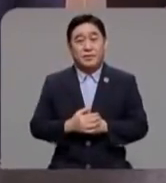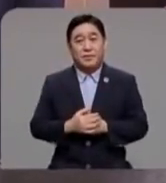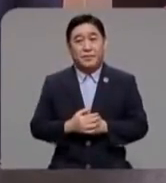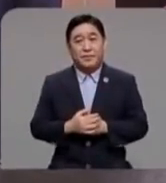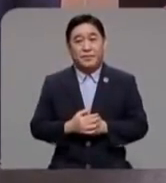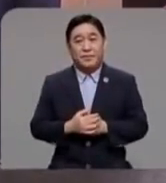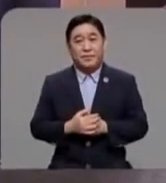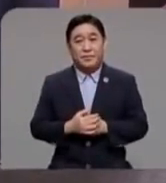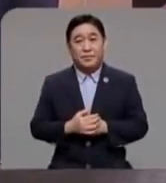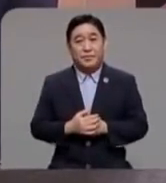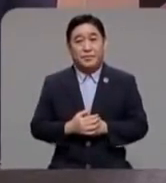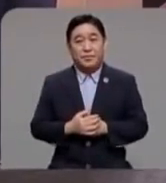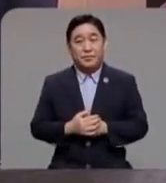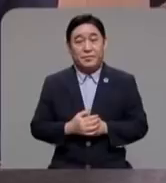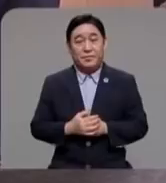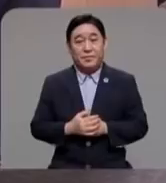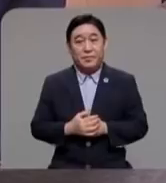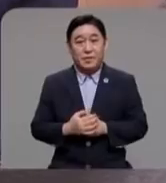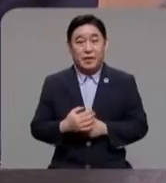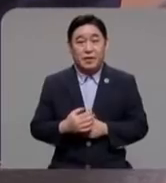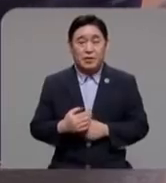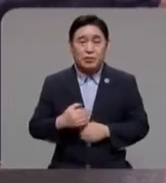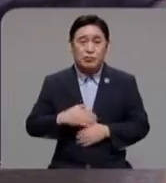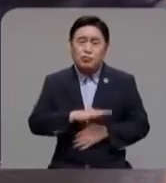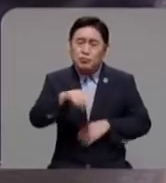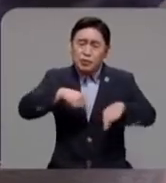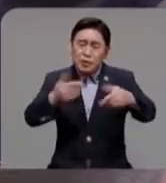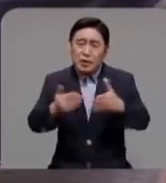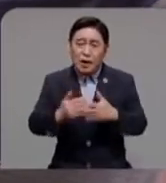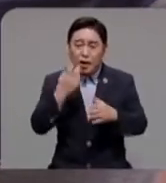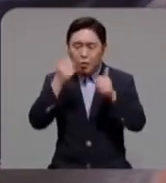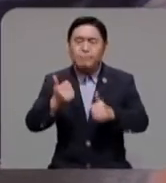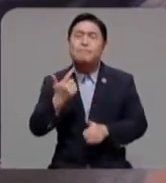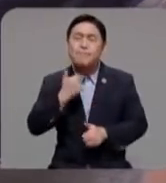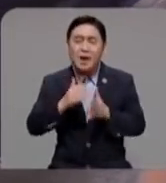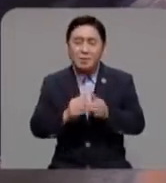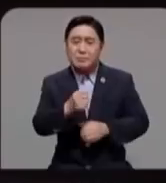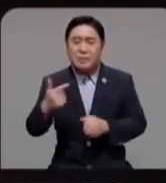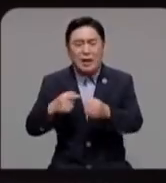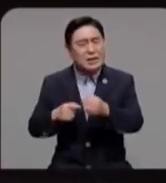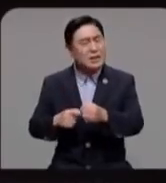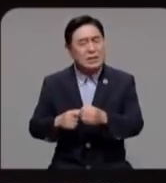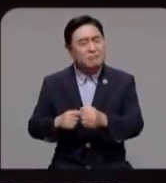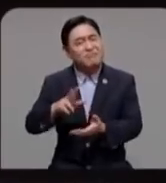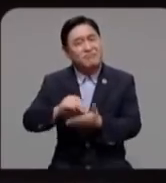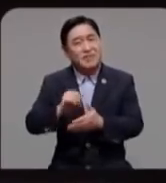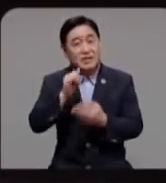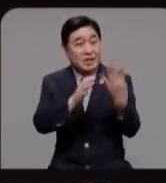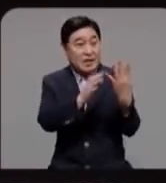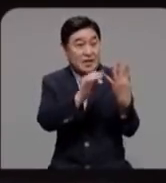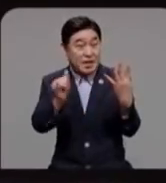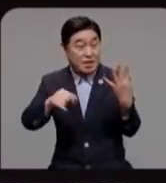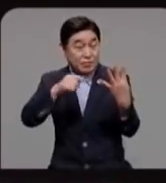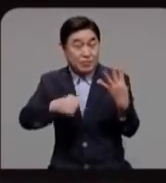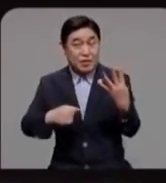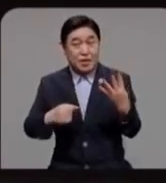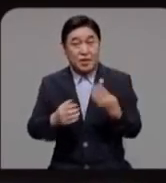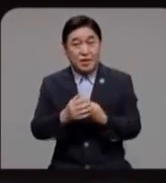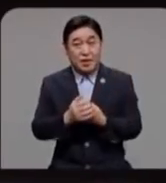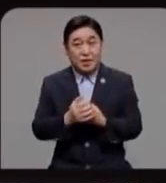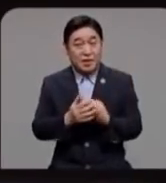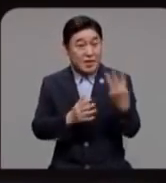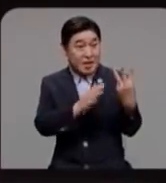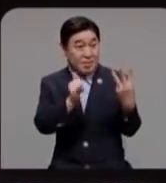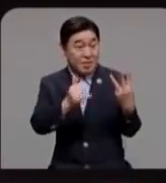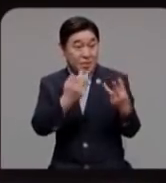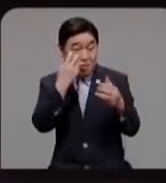저는 그것도 우리 당이 검사 출신 너무 많은 것도 정말 문제라고 평소에 생각했습니다. 이 네 분 후보 중에 제가 좀 그렇고